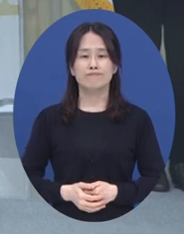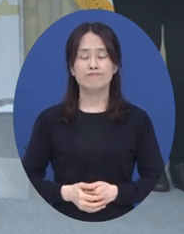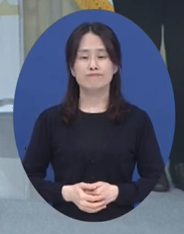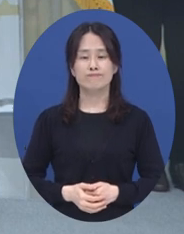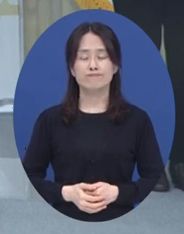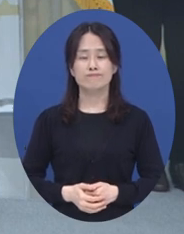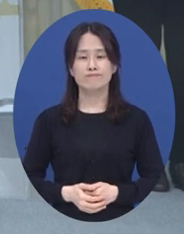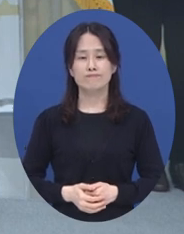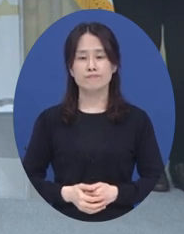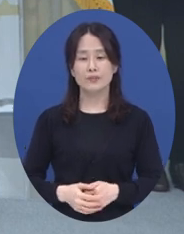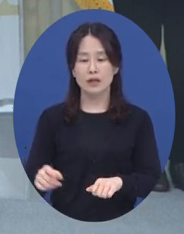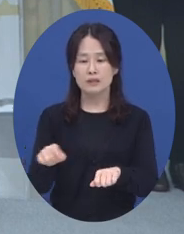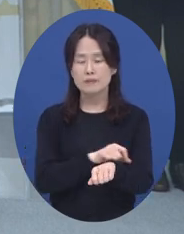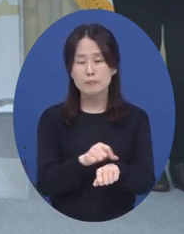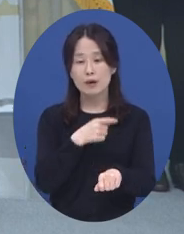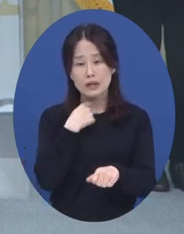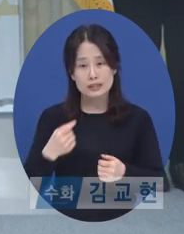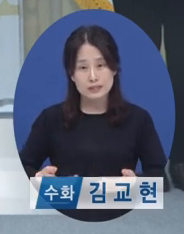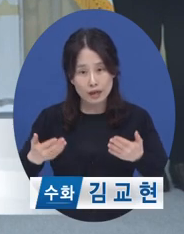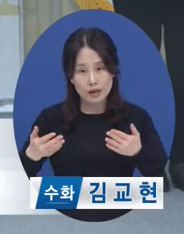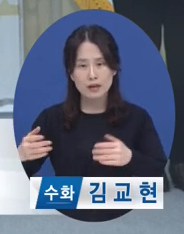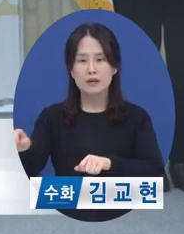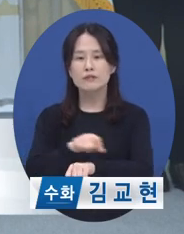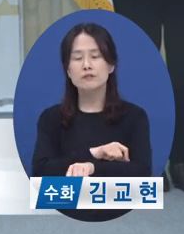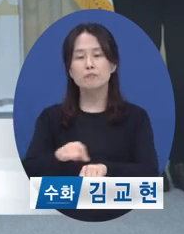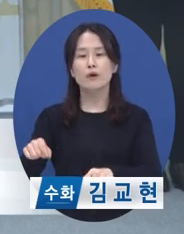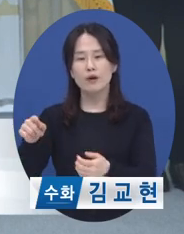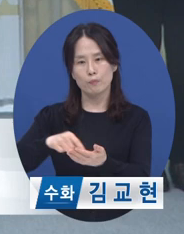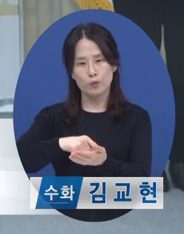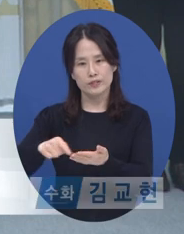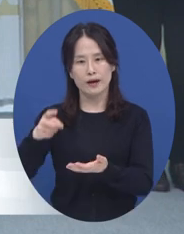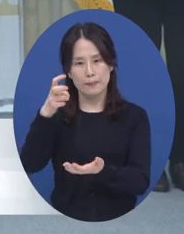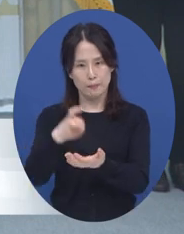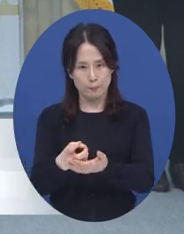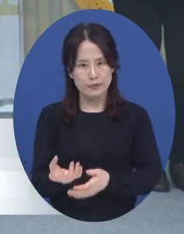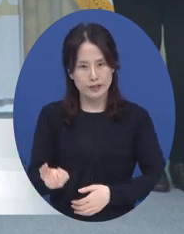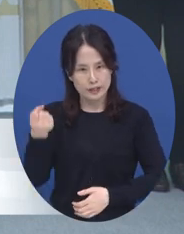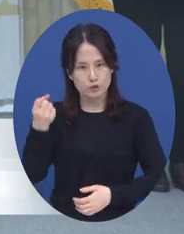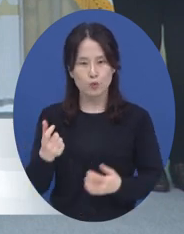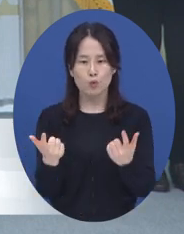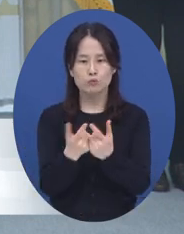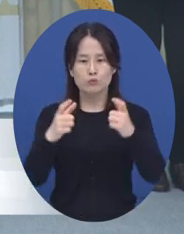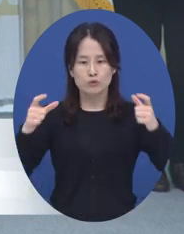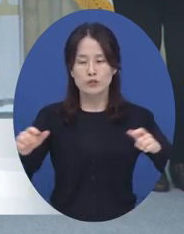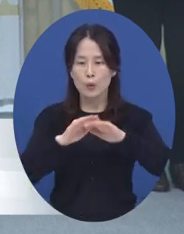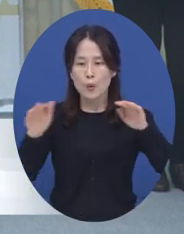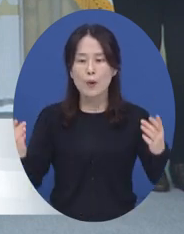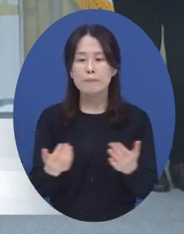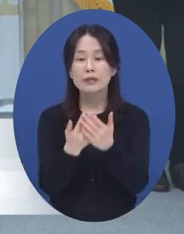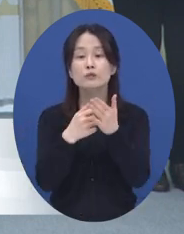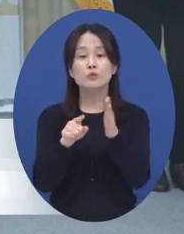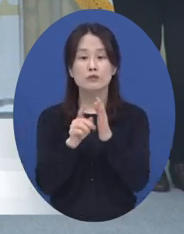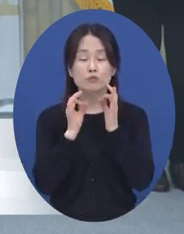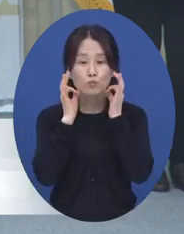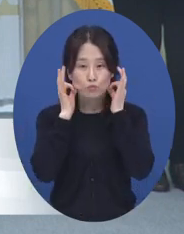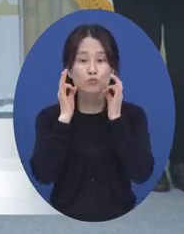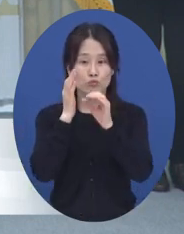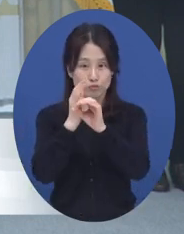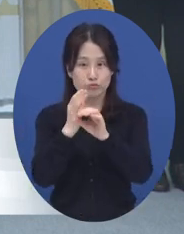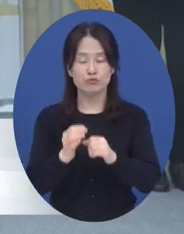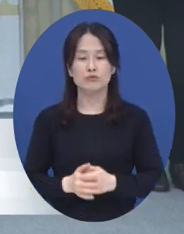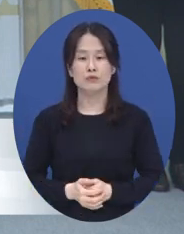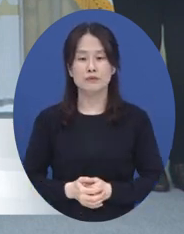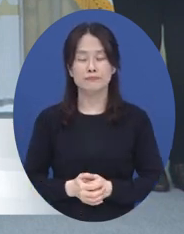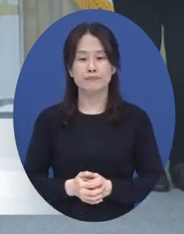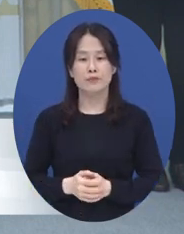민선 7기 경기도는 특별한 희생에 특별한 보상이라는 원칙을 가지고 북부 지역의 균형 발전을 위해 노력하고 있는데요.